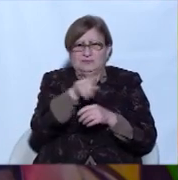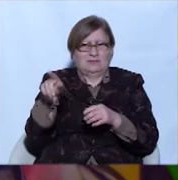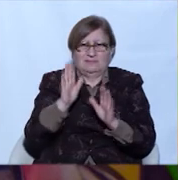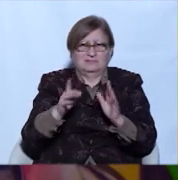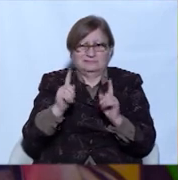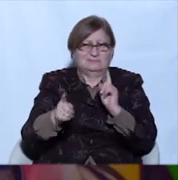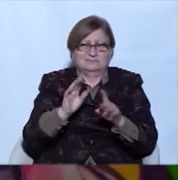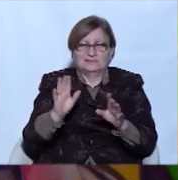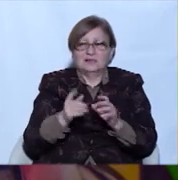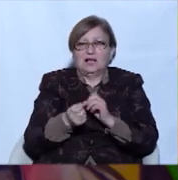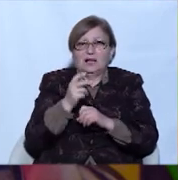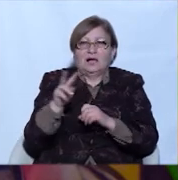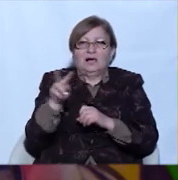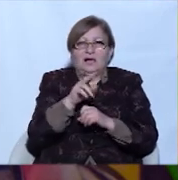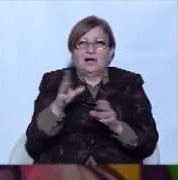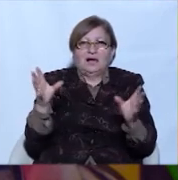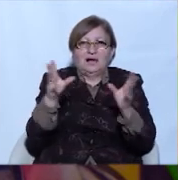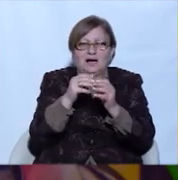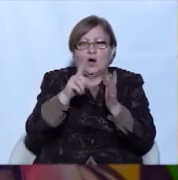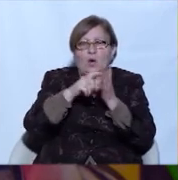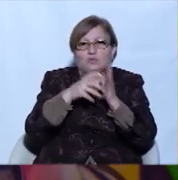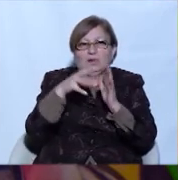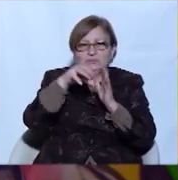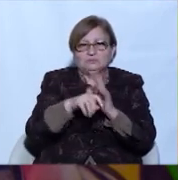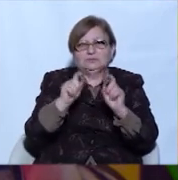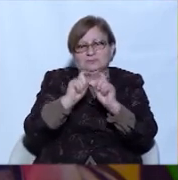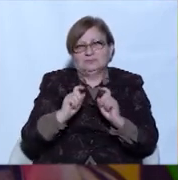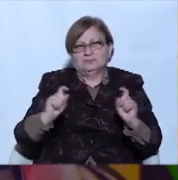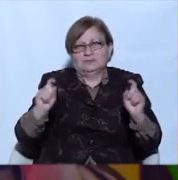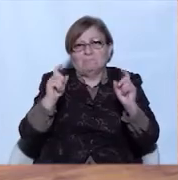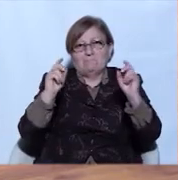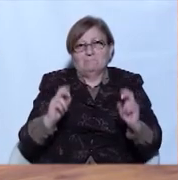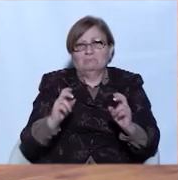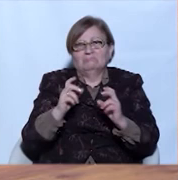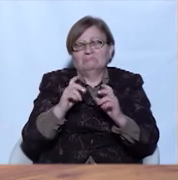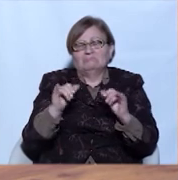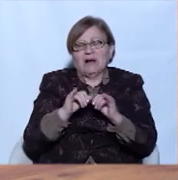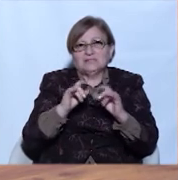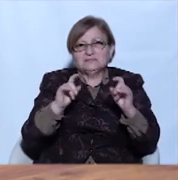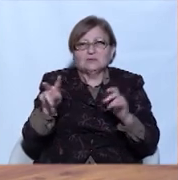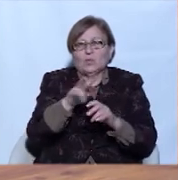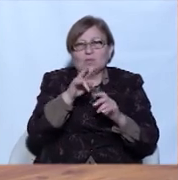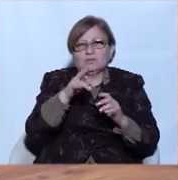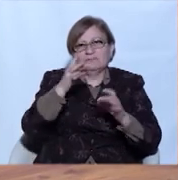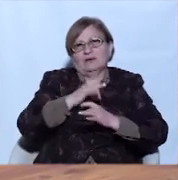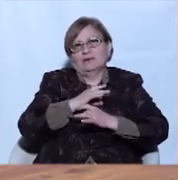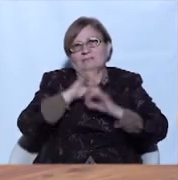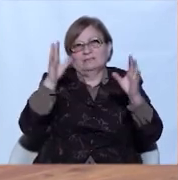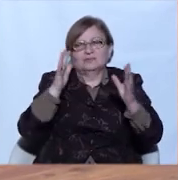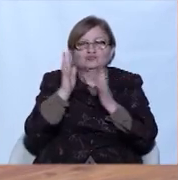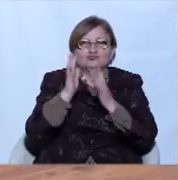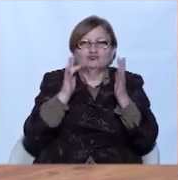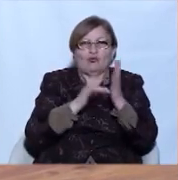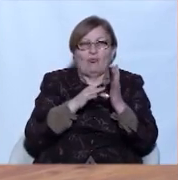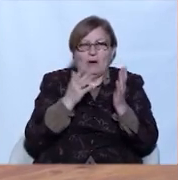არის აღმოჩნდებიან ერთ ოთახში და დღესასწაულობენ შობას რატომ?